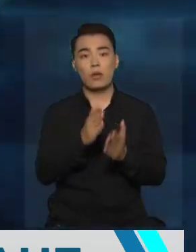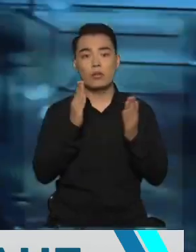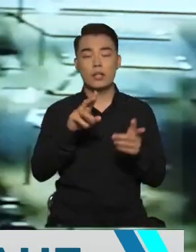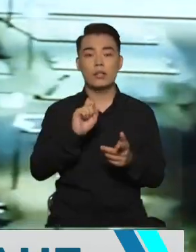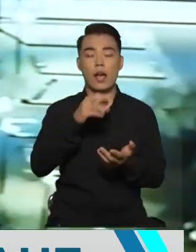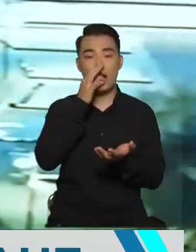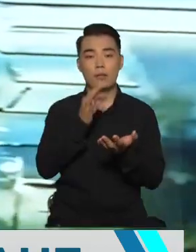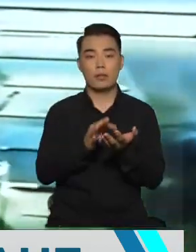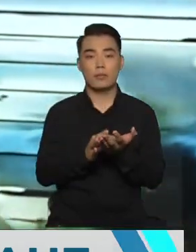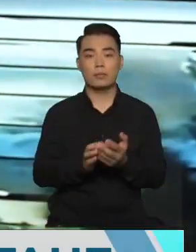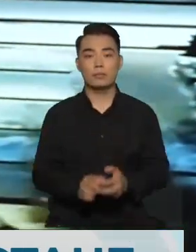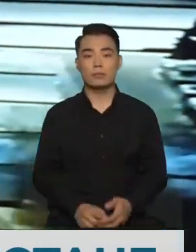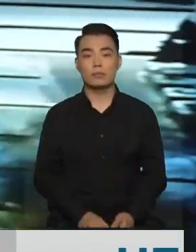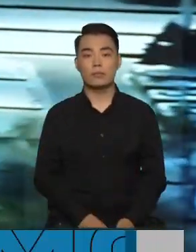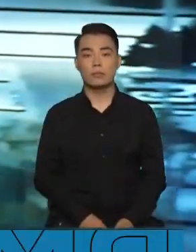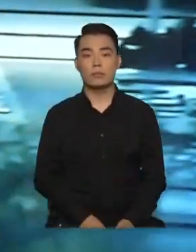Мы продолжаем выпуск.